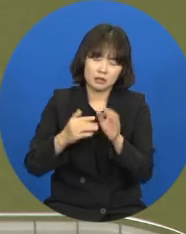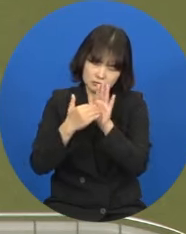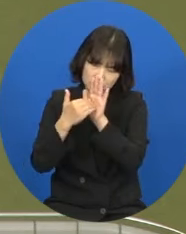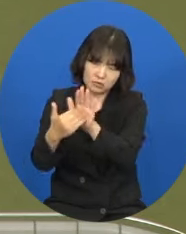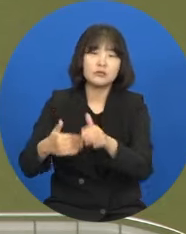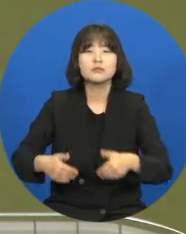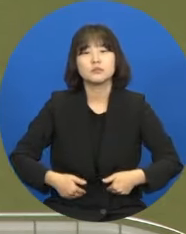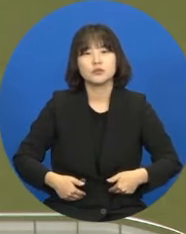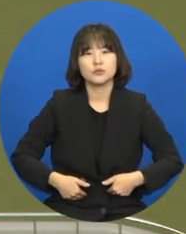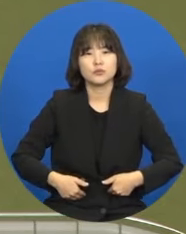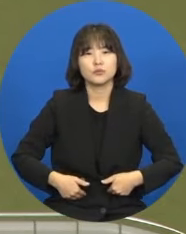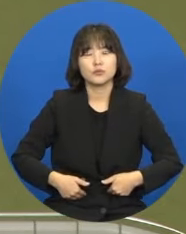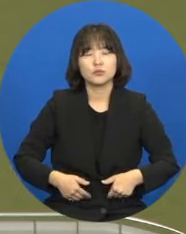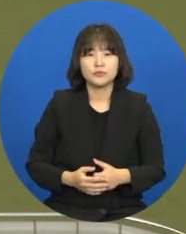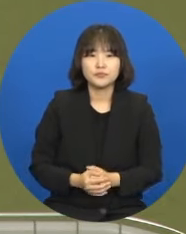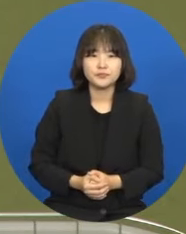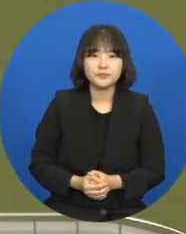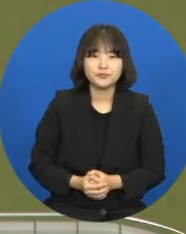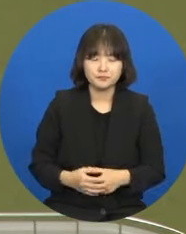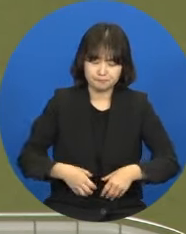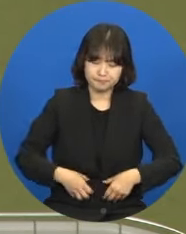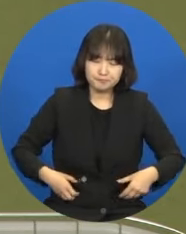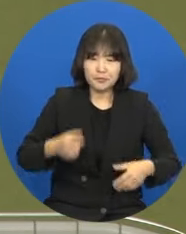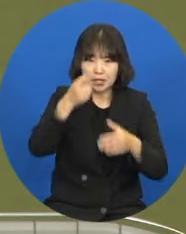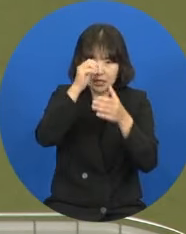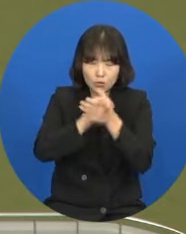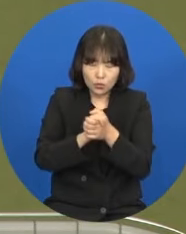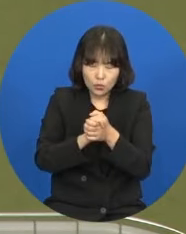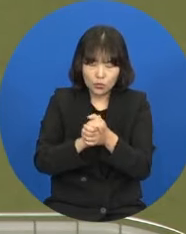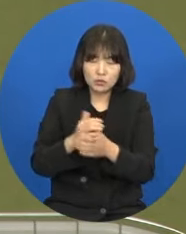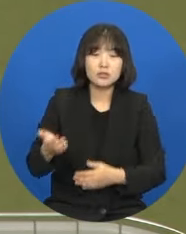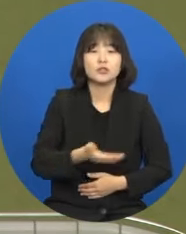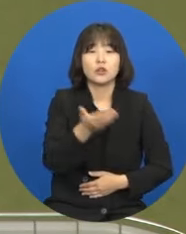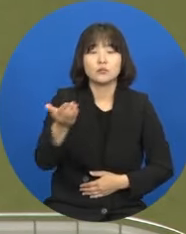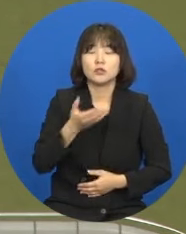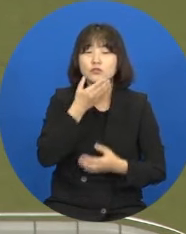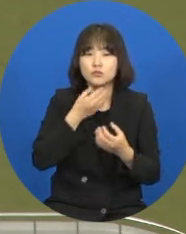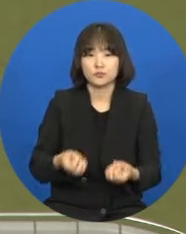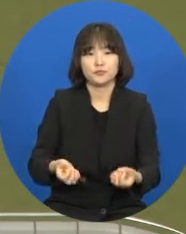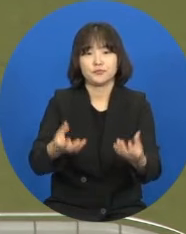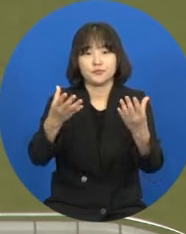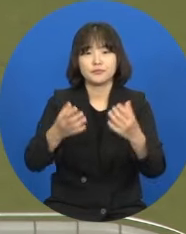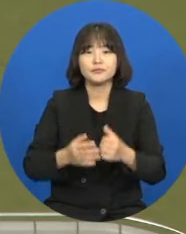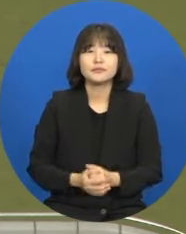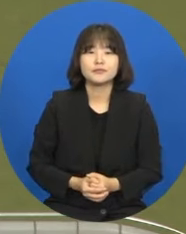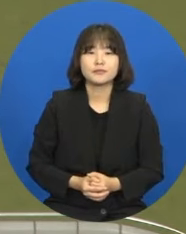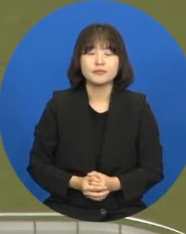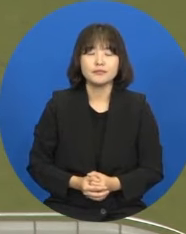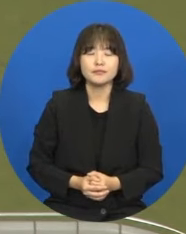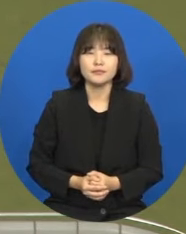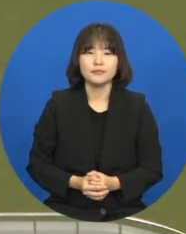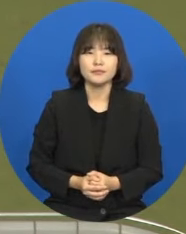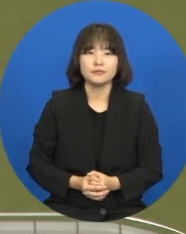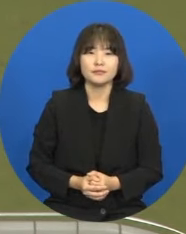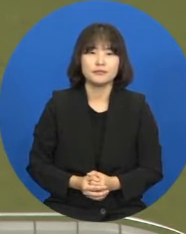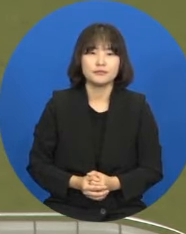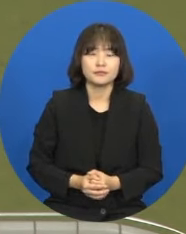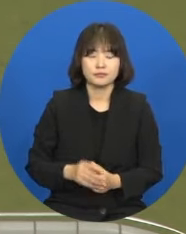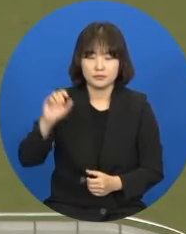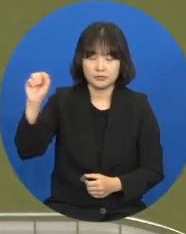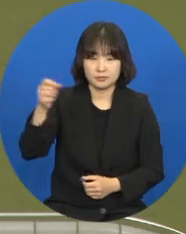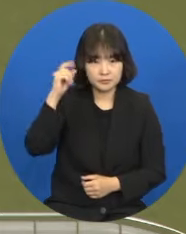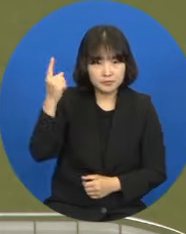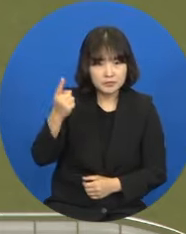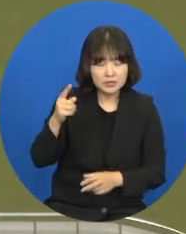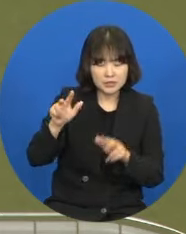것입니다 그 대게 기도하며 나갈 수 있는 여러분 되시기 축복합니다이 다이요